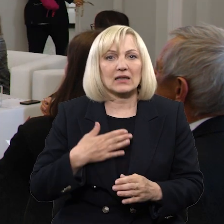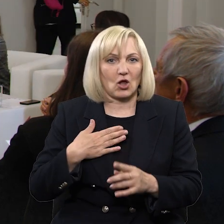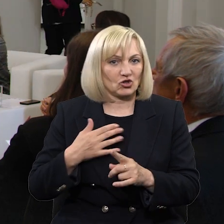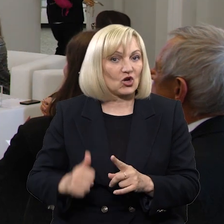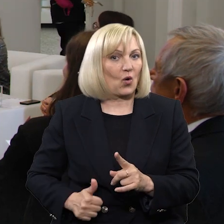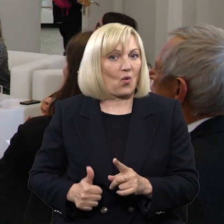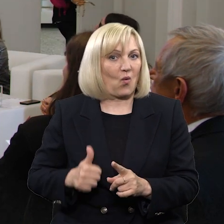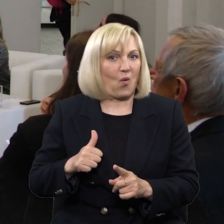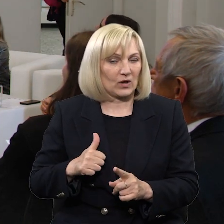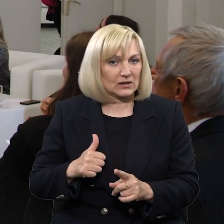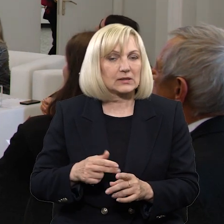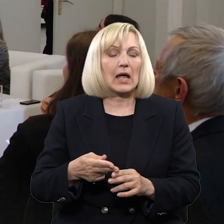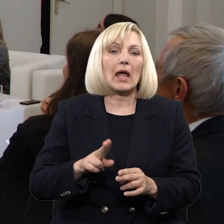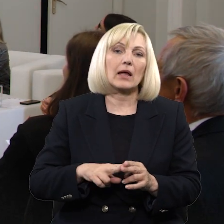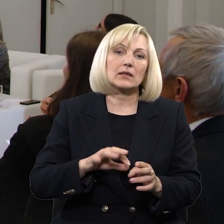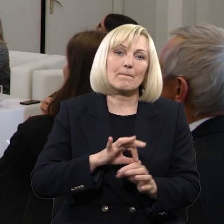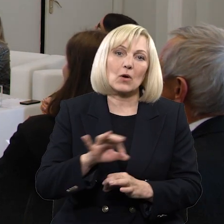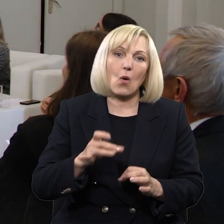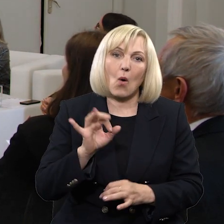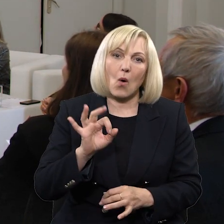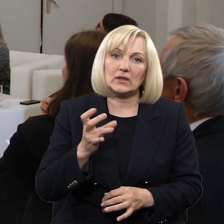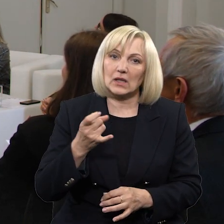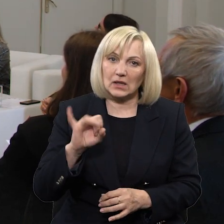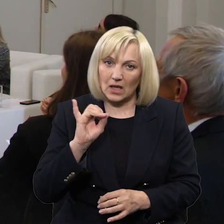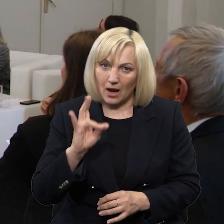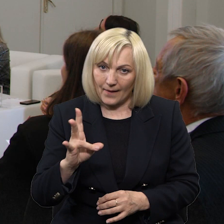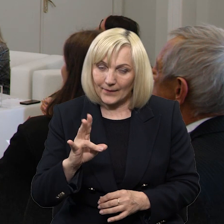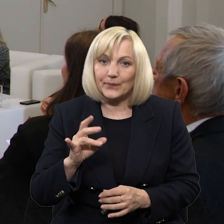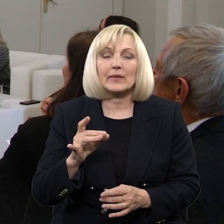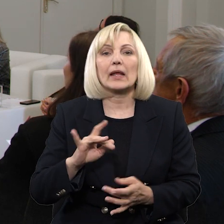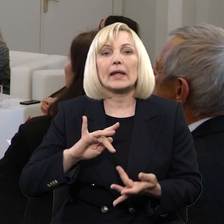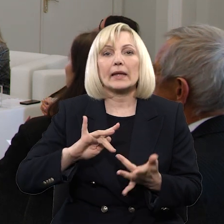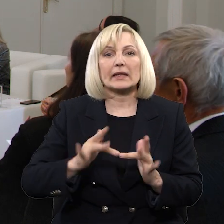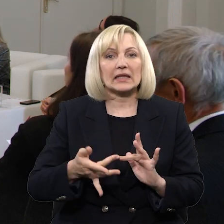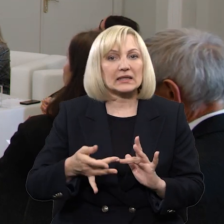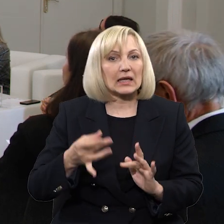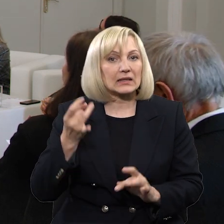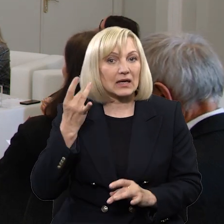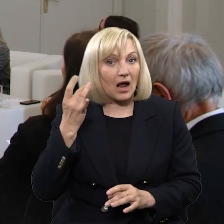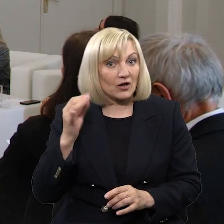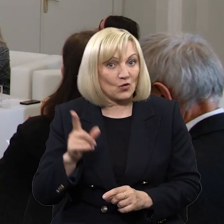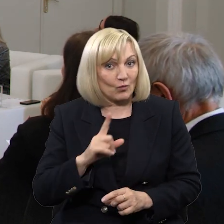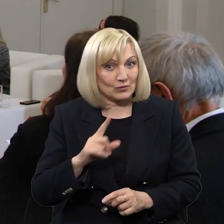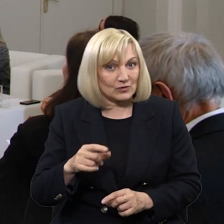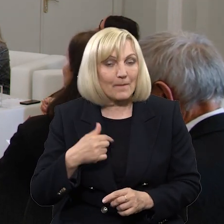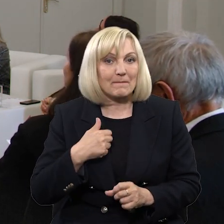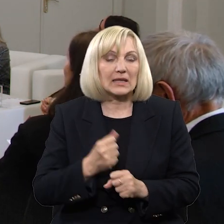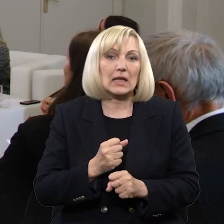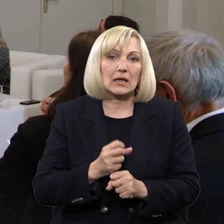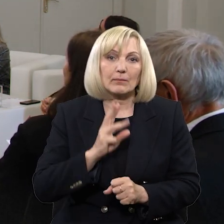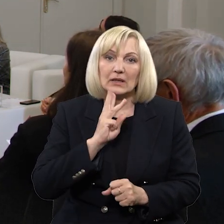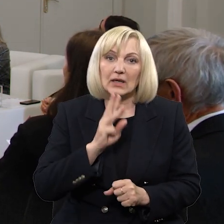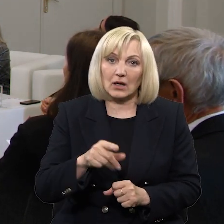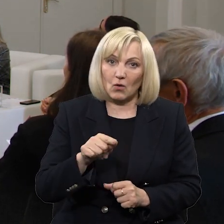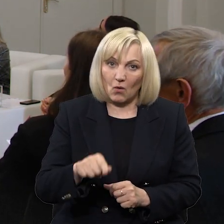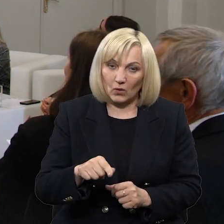наша гордость это конечно проект онлайн это интернет радио музейное проект который мы делаем уже